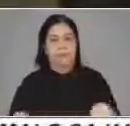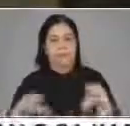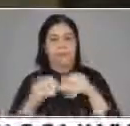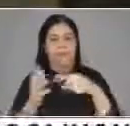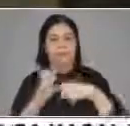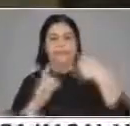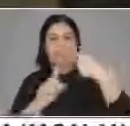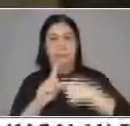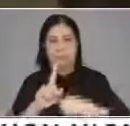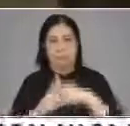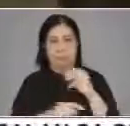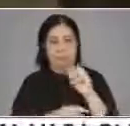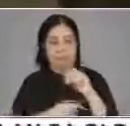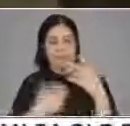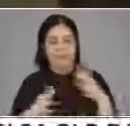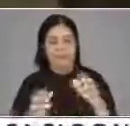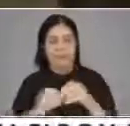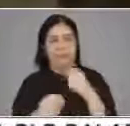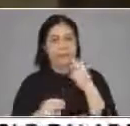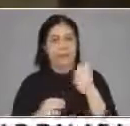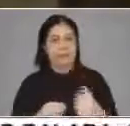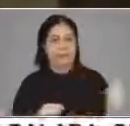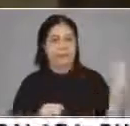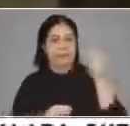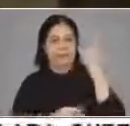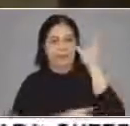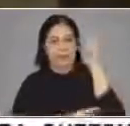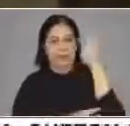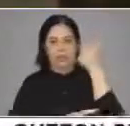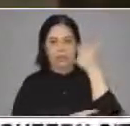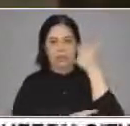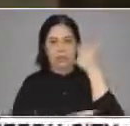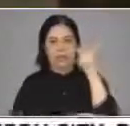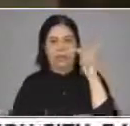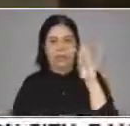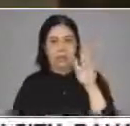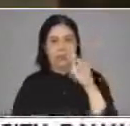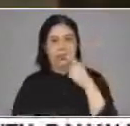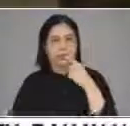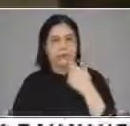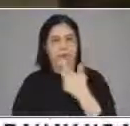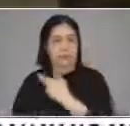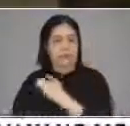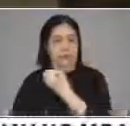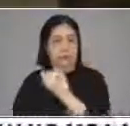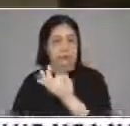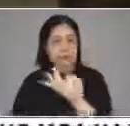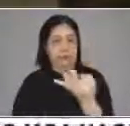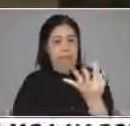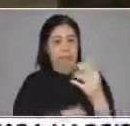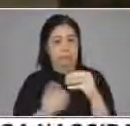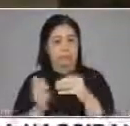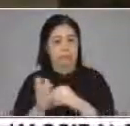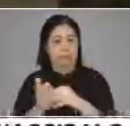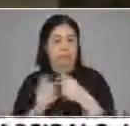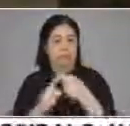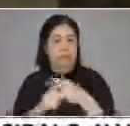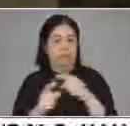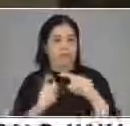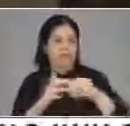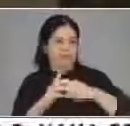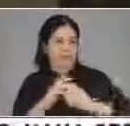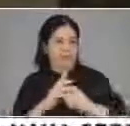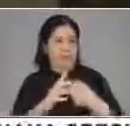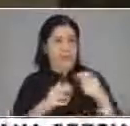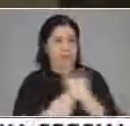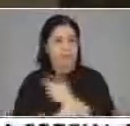kagabi. Tiniyak ni Russian Ambassador to the Philippines, Mara Pavlov, na kasabay ng pagpapadala ng mga bakuna ang patuloy